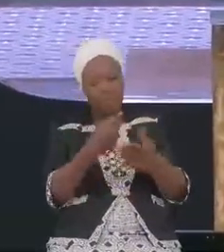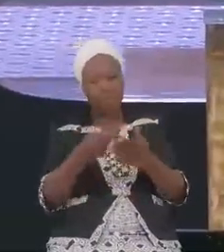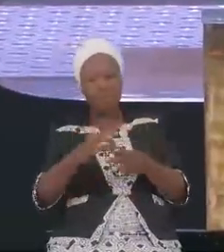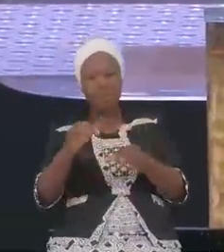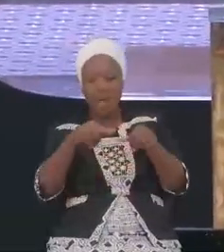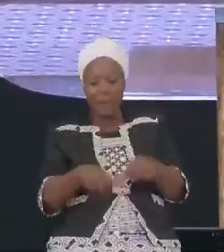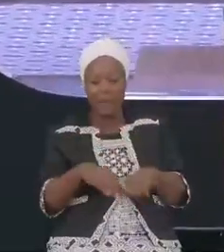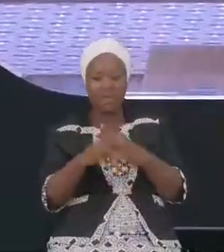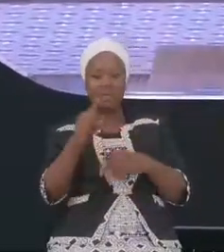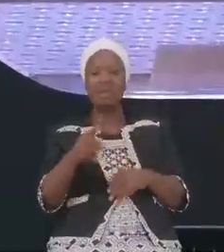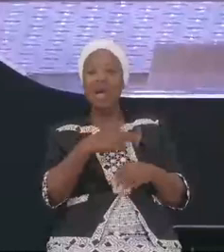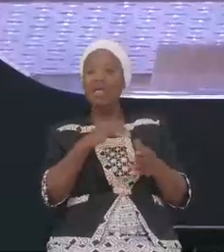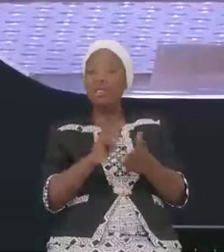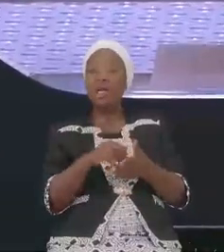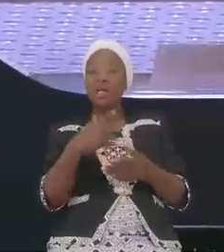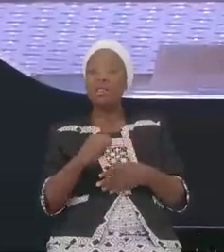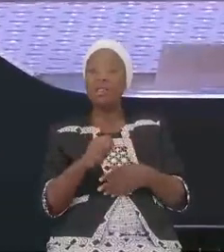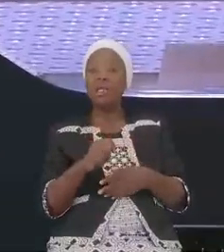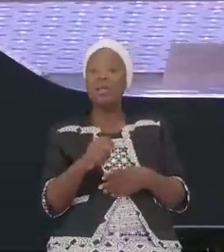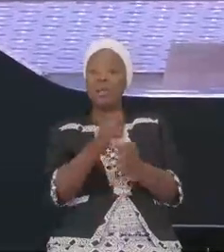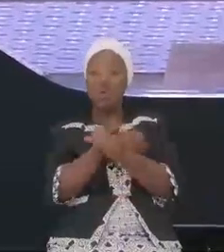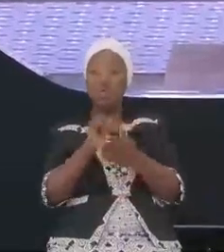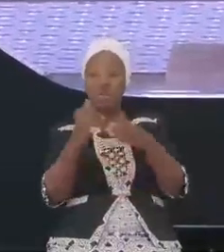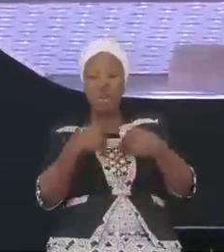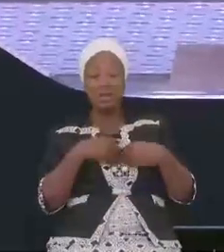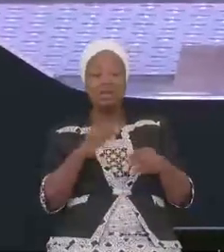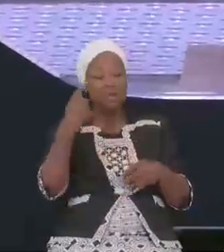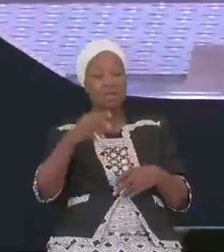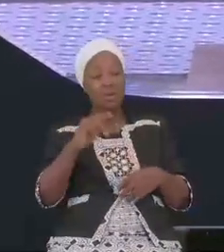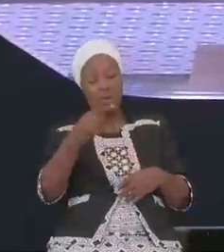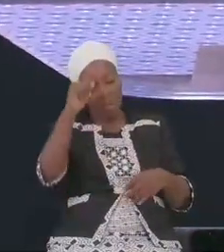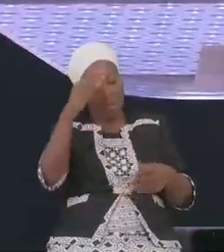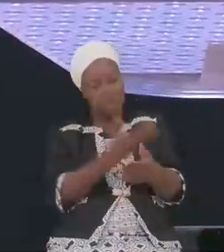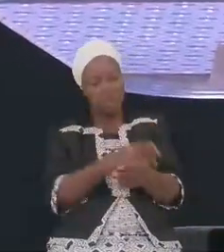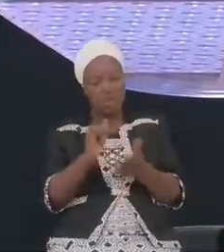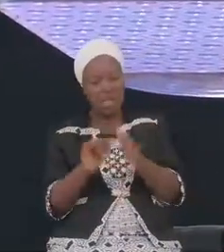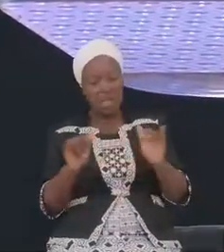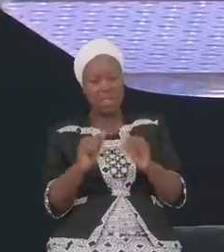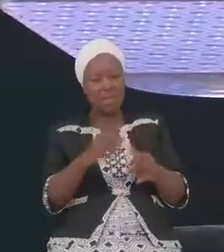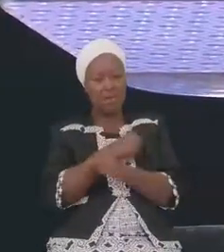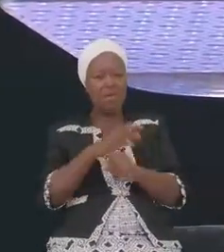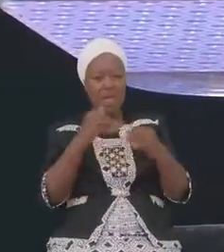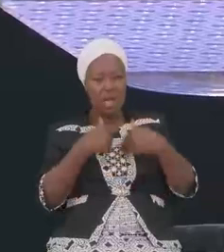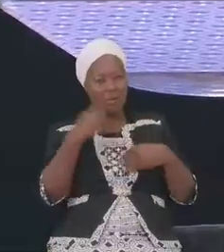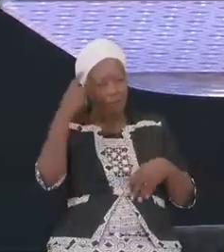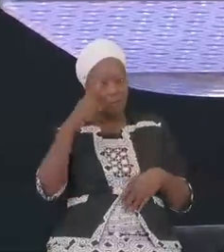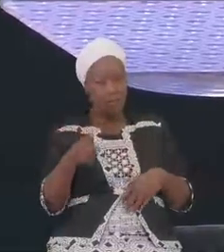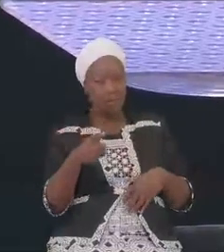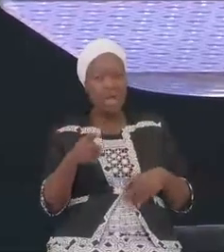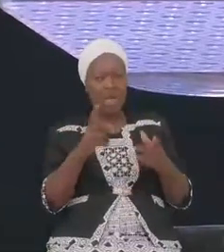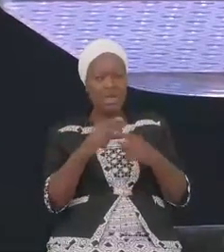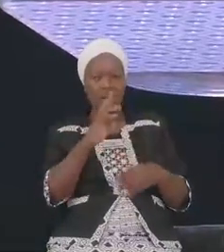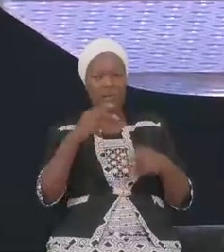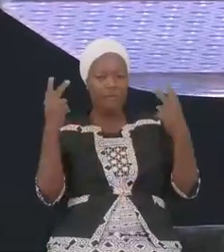toi. Et l'amour qu'il a pour le Père a pour son Fils unique, le même amour il a pour toi, tu